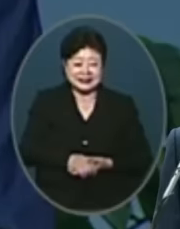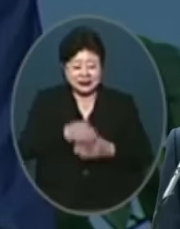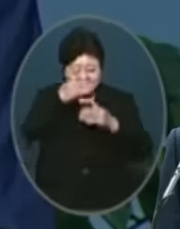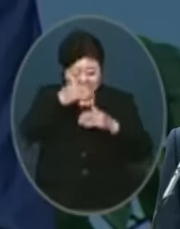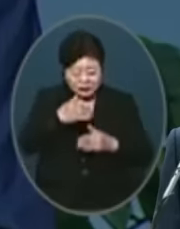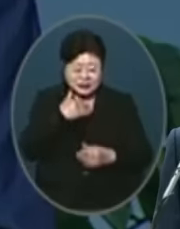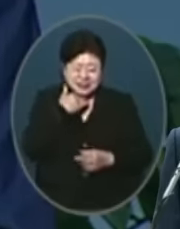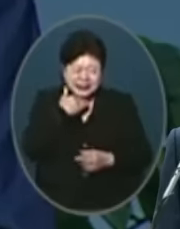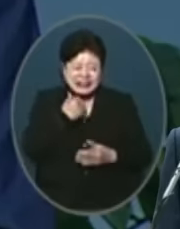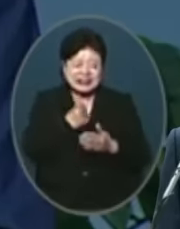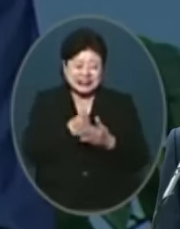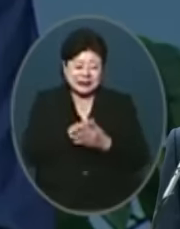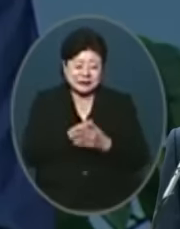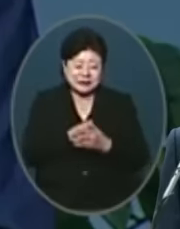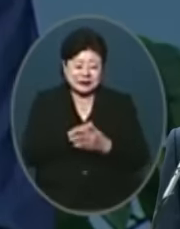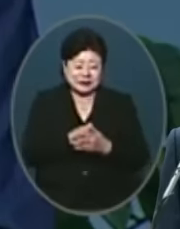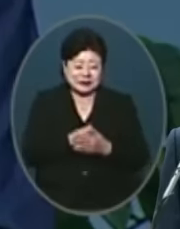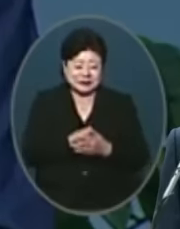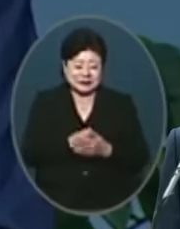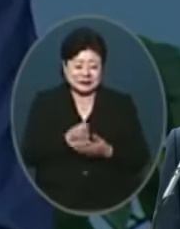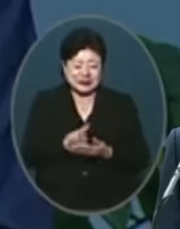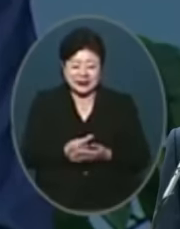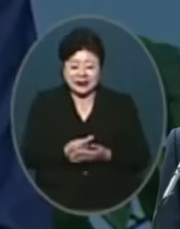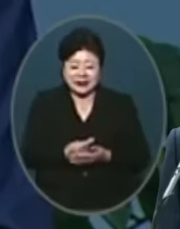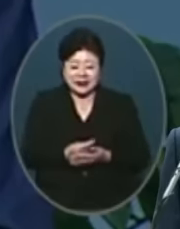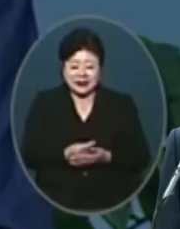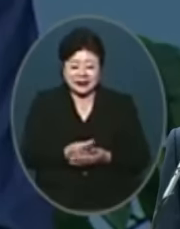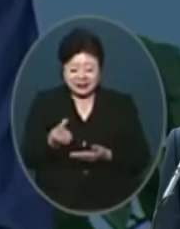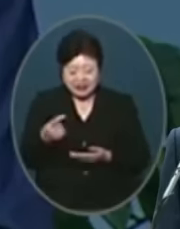차례를 기다리고 있으니까 물러가겠다고. 그리고